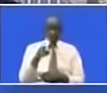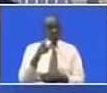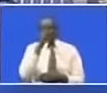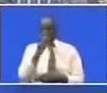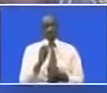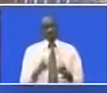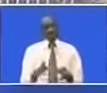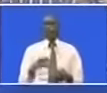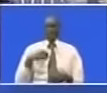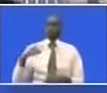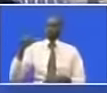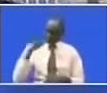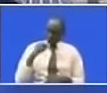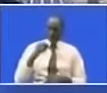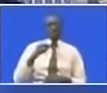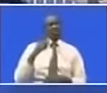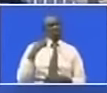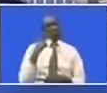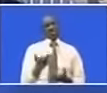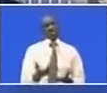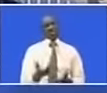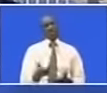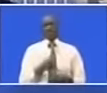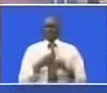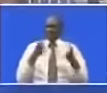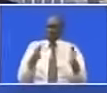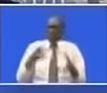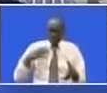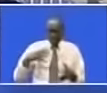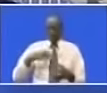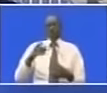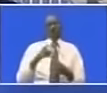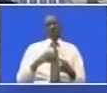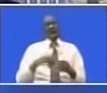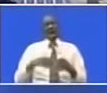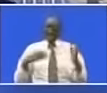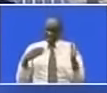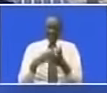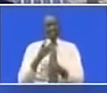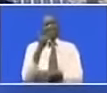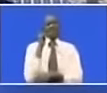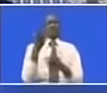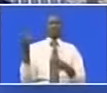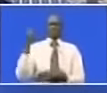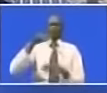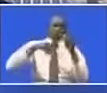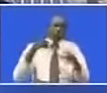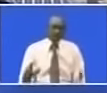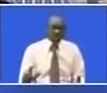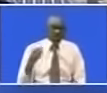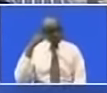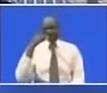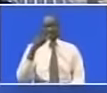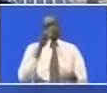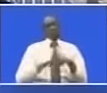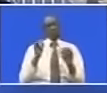sababu tumeambiwa ni watu wa shehia tu. Lakini sasa tunaletewa nje ya shehia waje wa kupiga kura hapa. Kwa vile naona kama